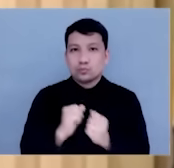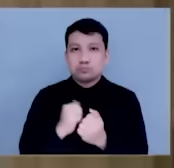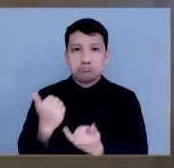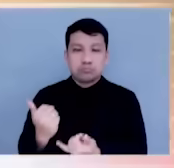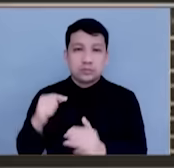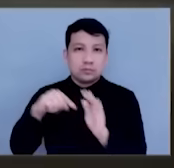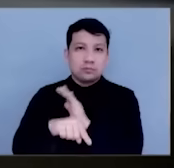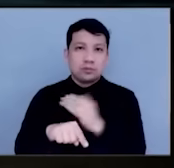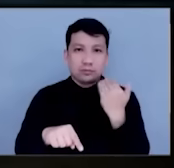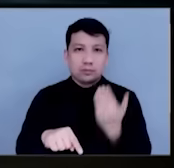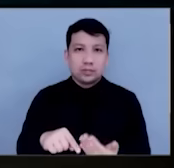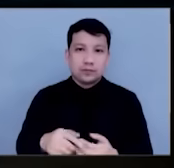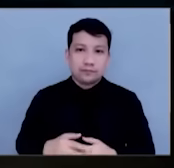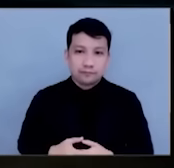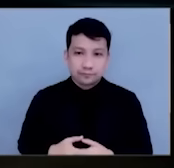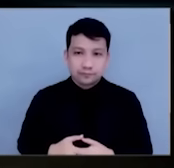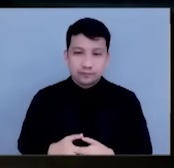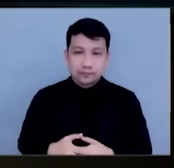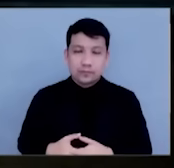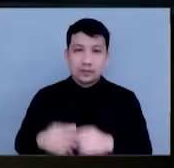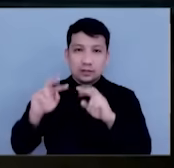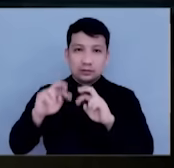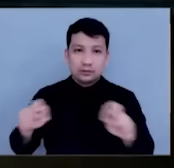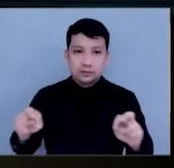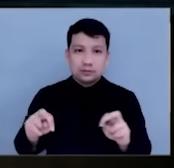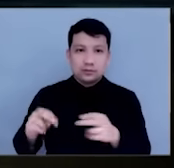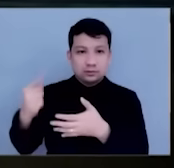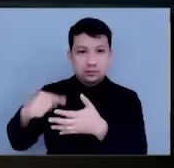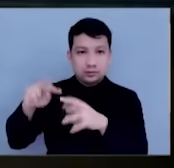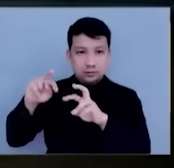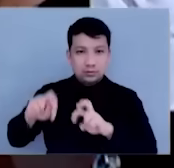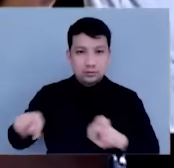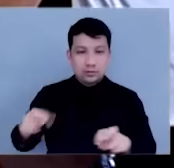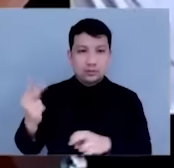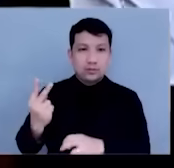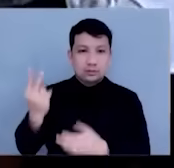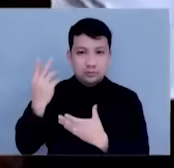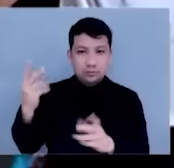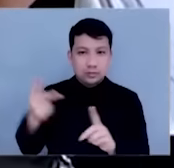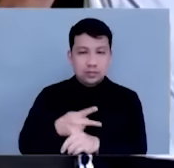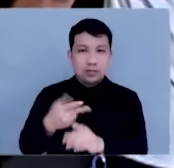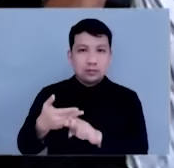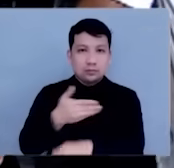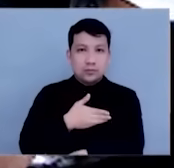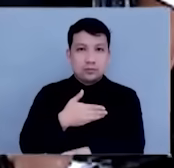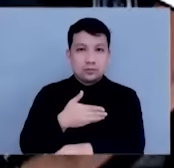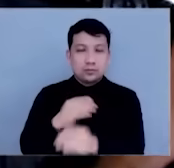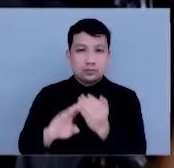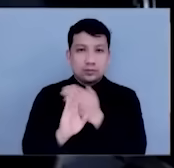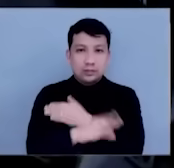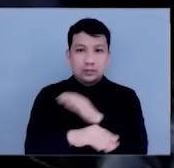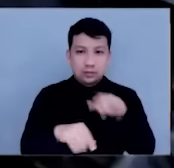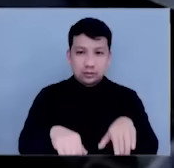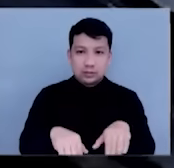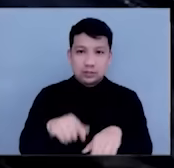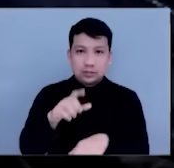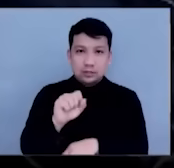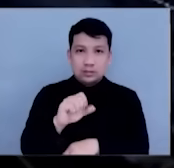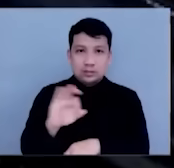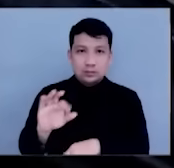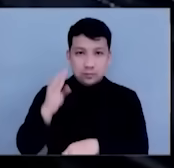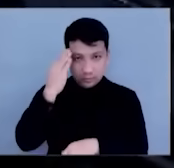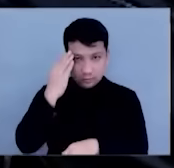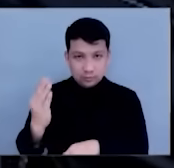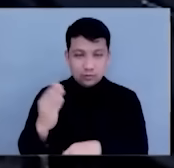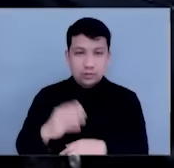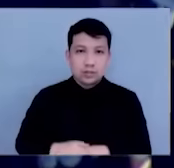po. Isinailalim na sa autopsy ang bangkay ng dalawang biktima bago muling ibinalik sa bayan nito sa San Rafael, Bulacan